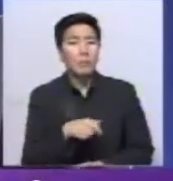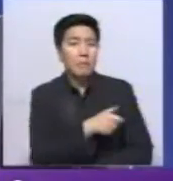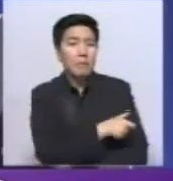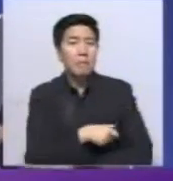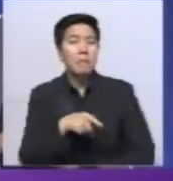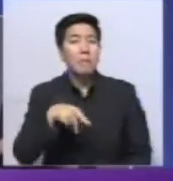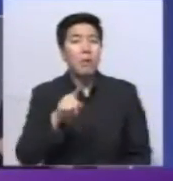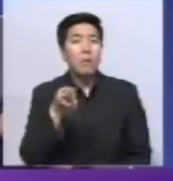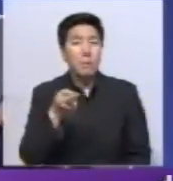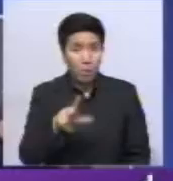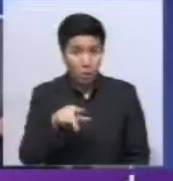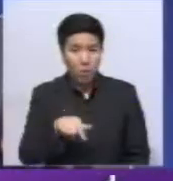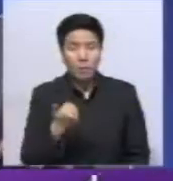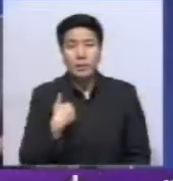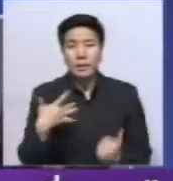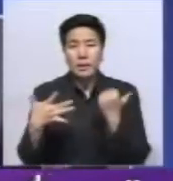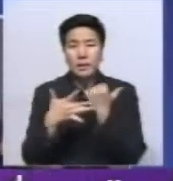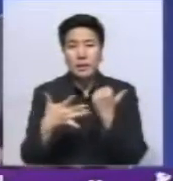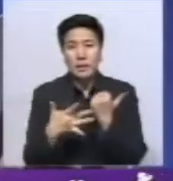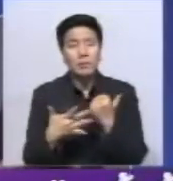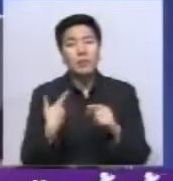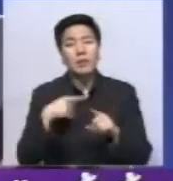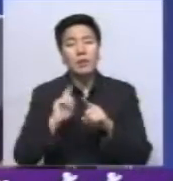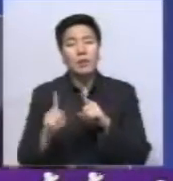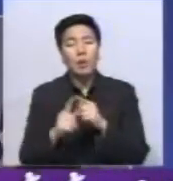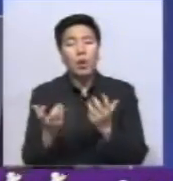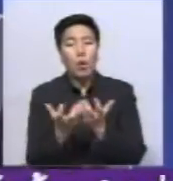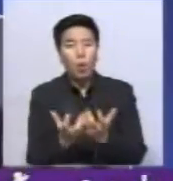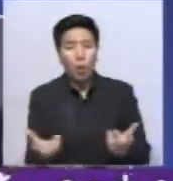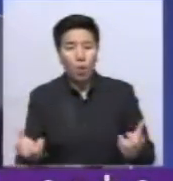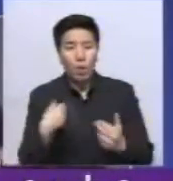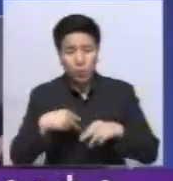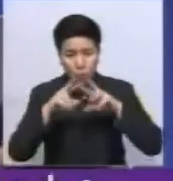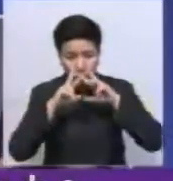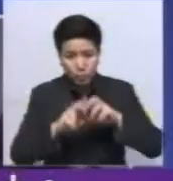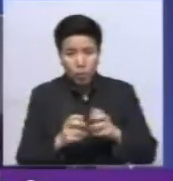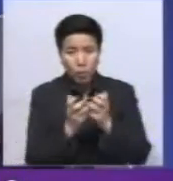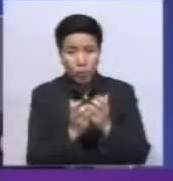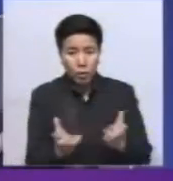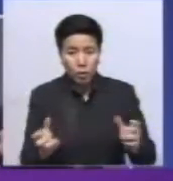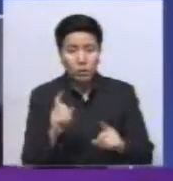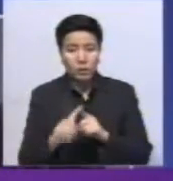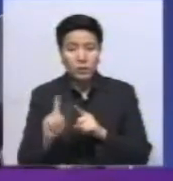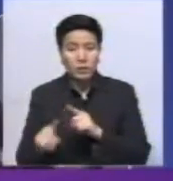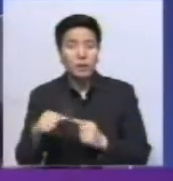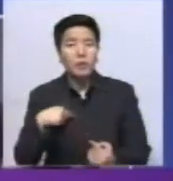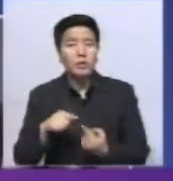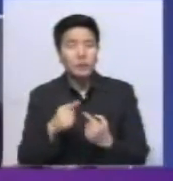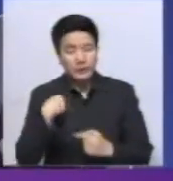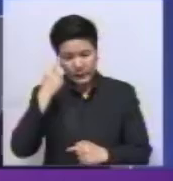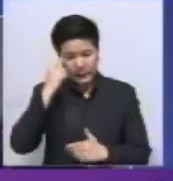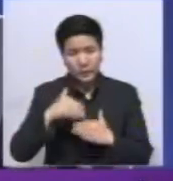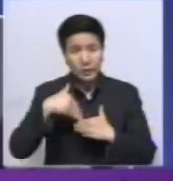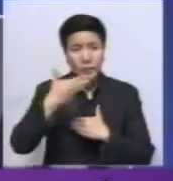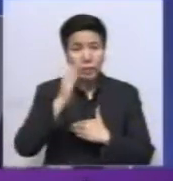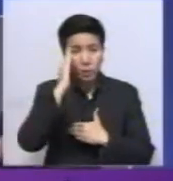กับหน่วยงานต่างๆที่มีเทคโนโลยีและเครื่องมือมาตรวัดสำหรับการวิเคราะห์ข้อมูลการประเมินสถานการณ์และพยากรณ์อัน